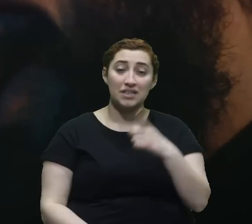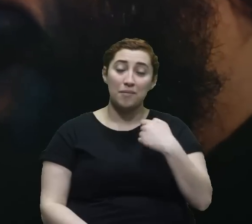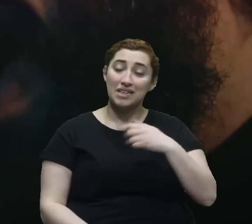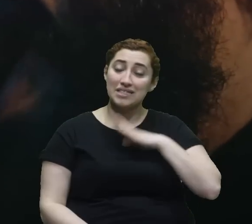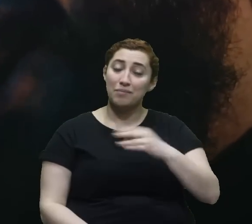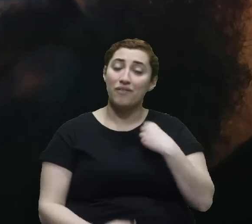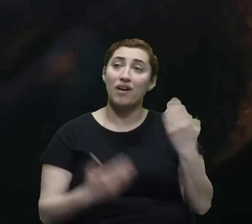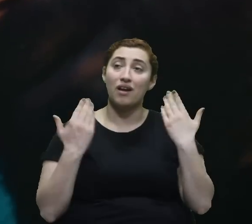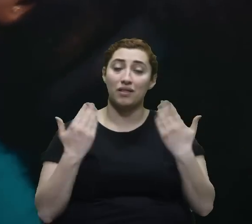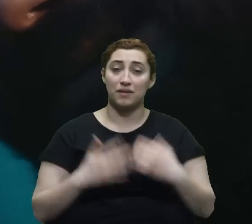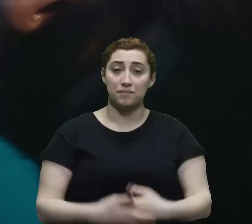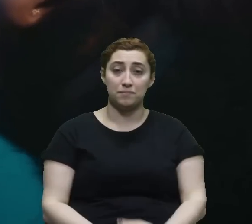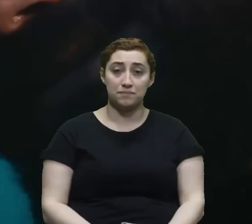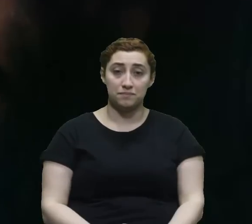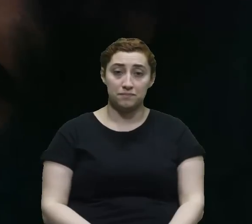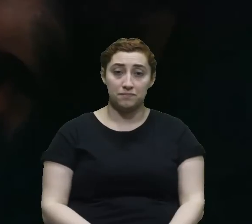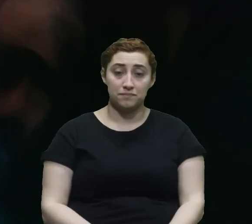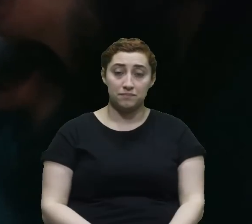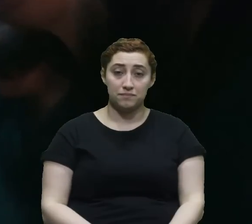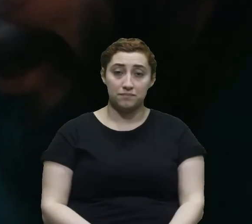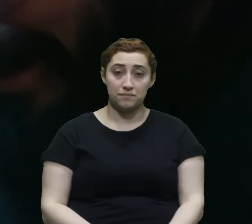Sen bana sabır ver ya Rabbi.